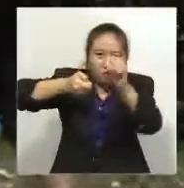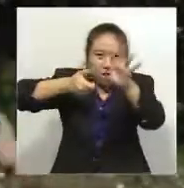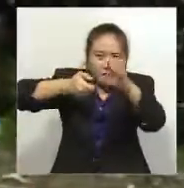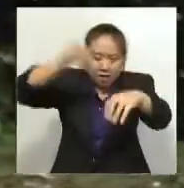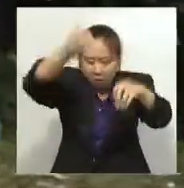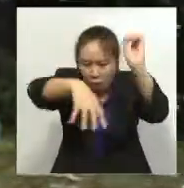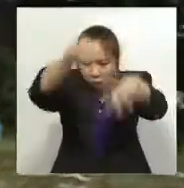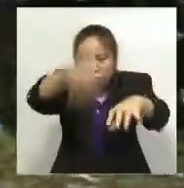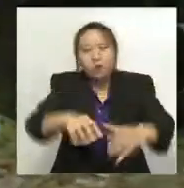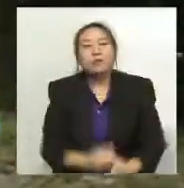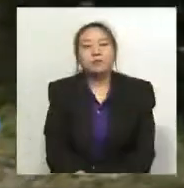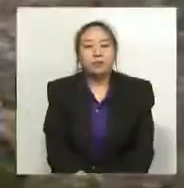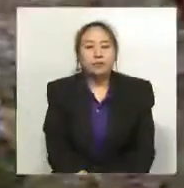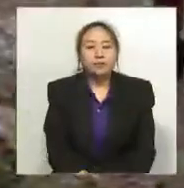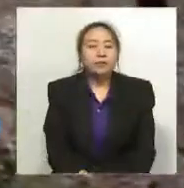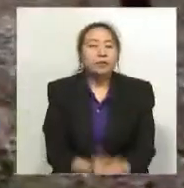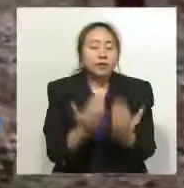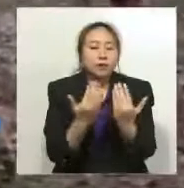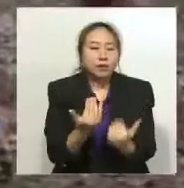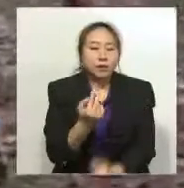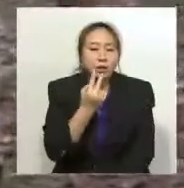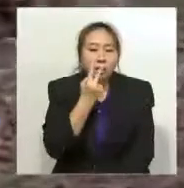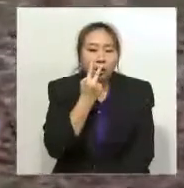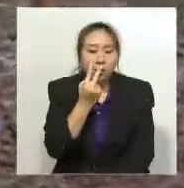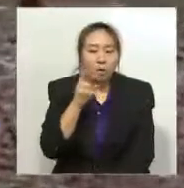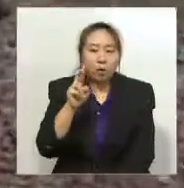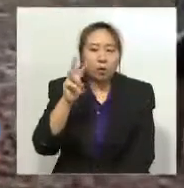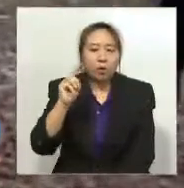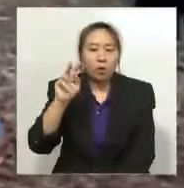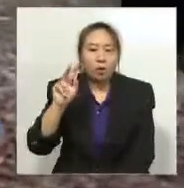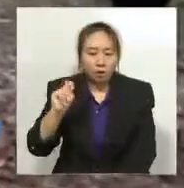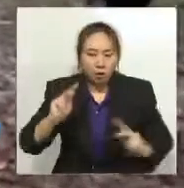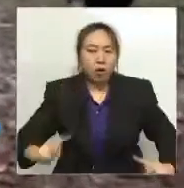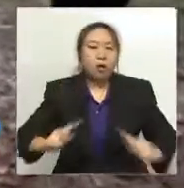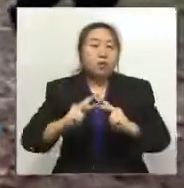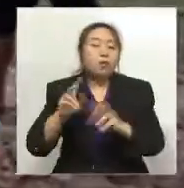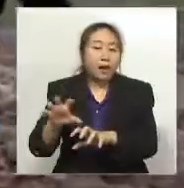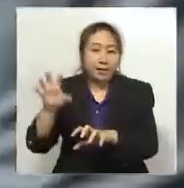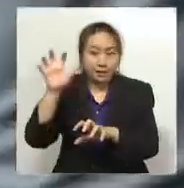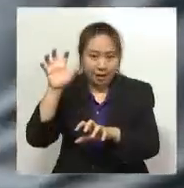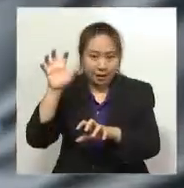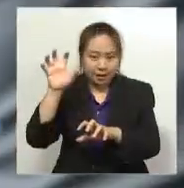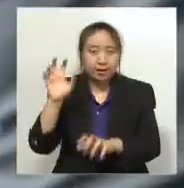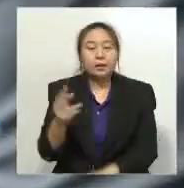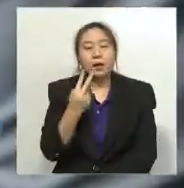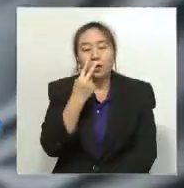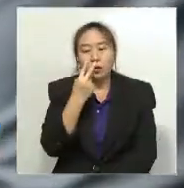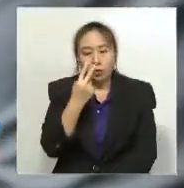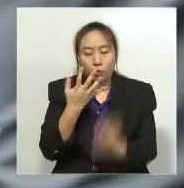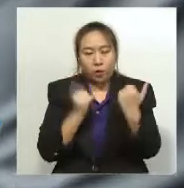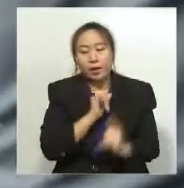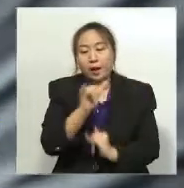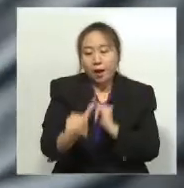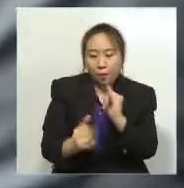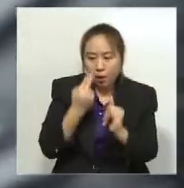างหนึ่งครับเราจะไปฟังเสียงของทางด้านรัฐมนตรีว่าการกระทรวงมหาดไทยนะครับพลเอกอนุพงษ์เผ่าจินดาที่มาติด